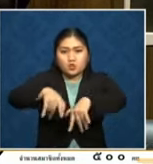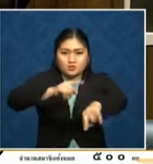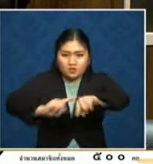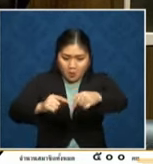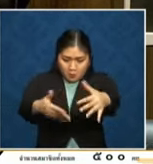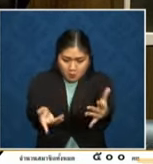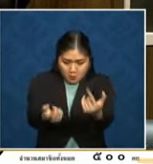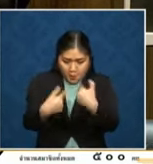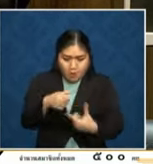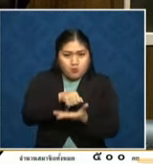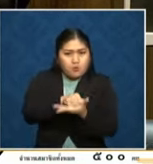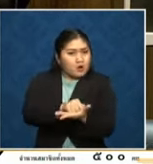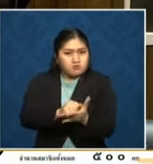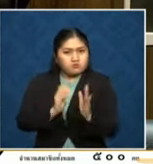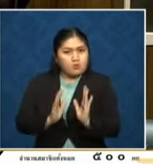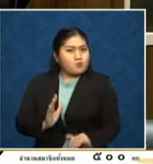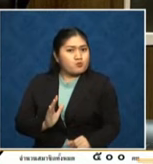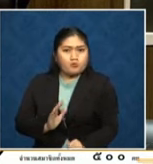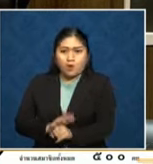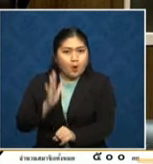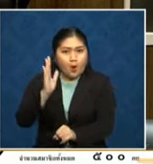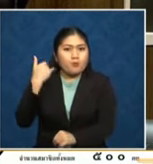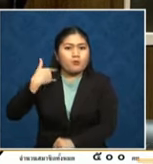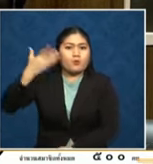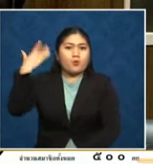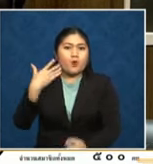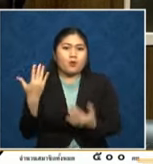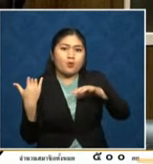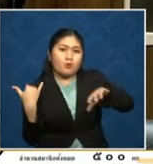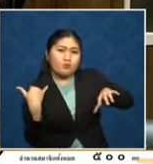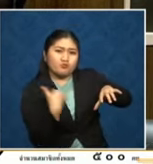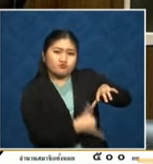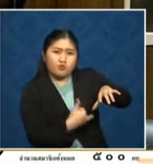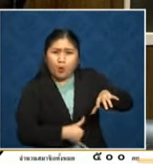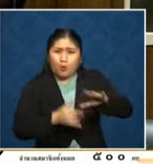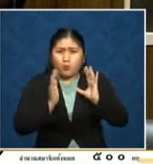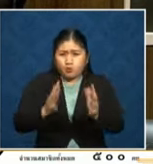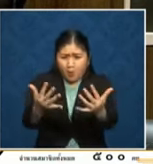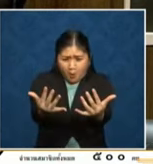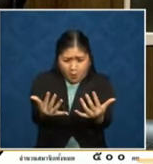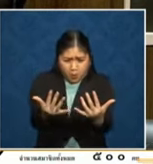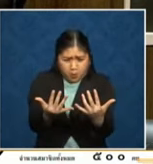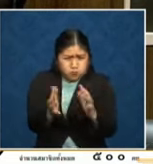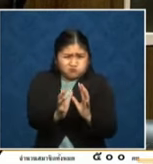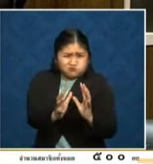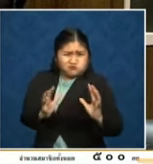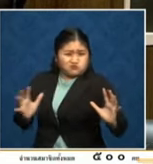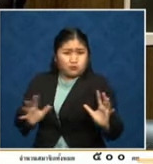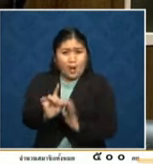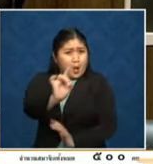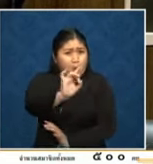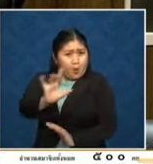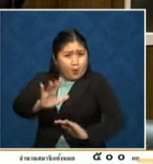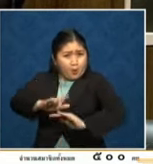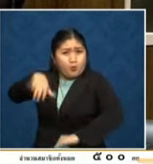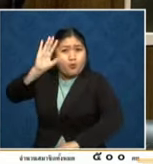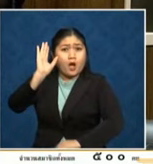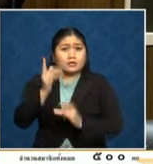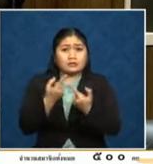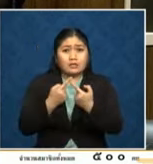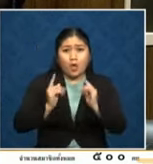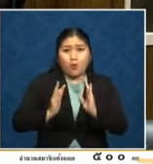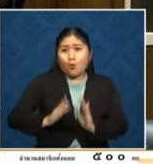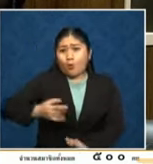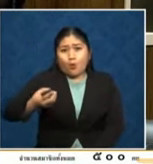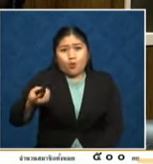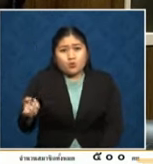านครับเมื่อวานผมไปที่สถานีมีพี่น้องเป็นร้อยแต่มีตำรวจน้อยนะครับไม่น้อยหรอกผู้กอง